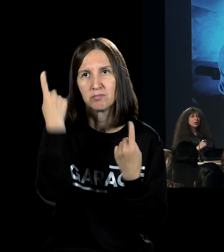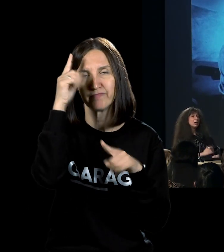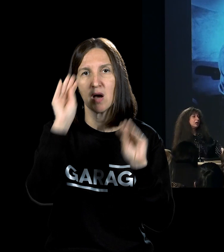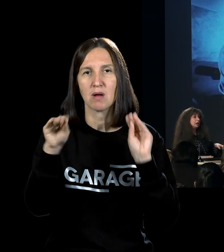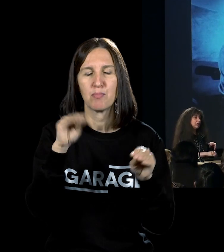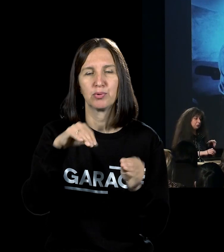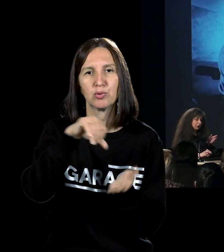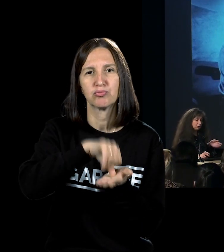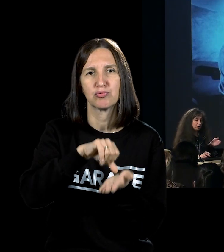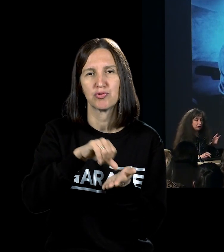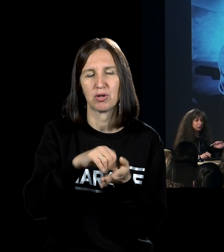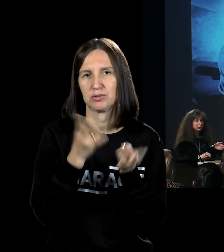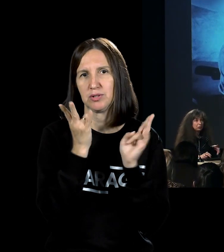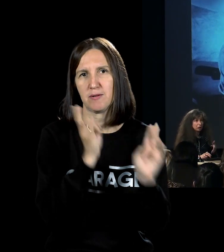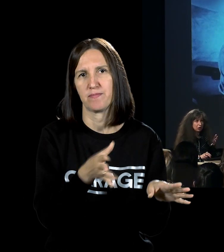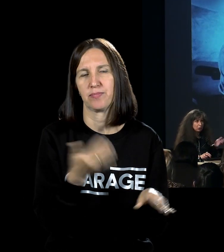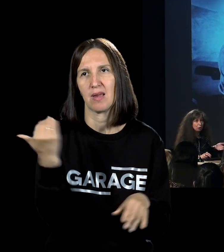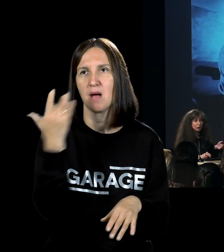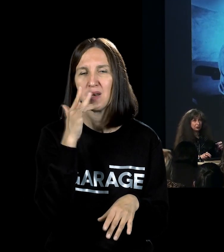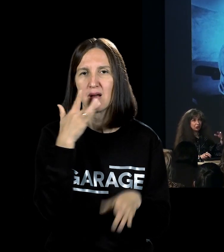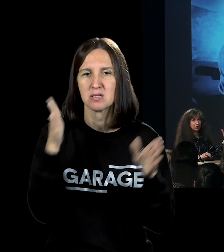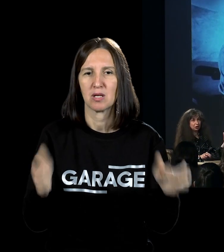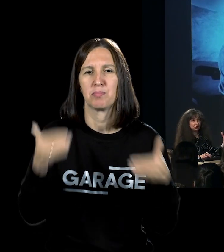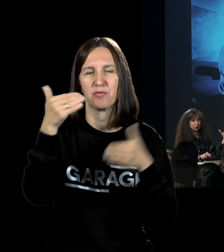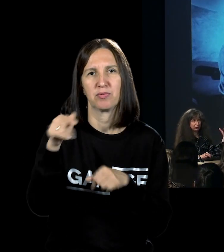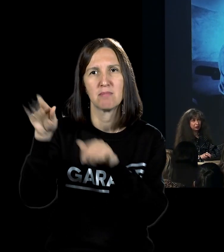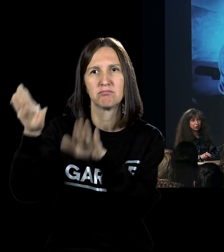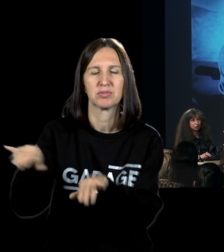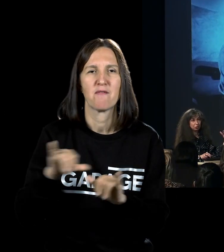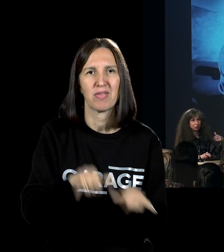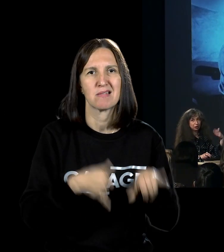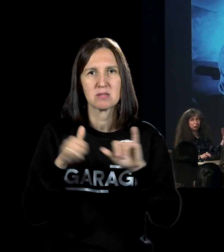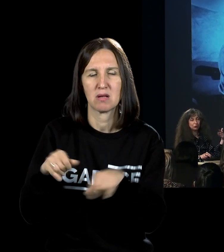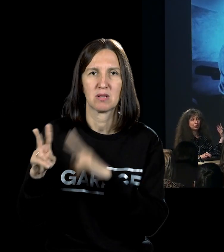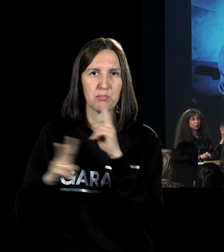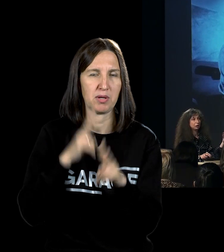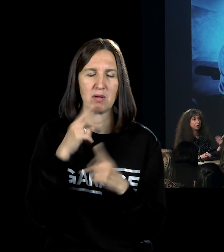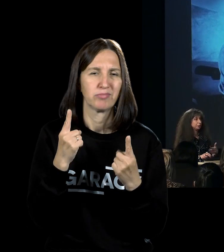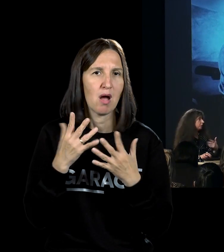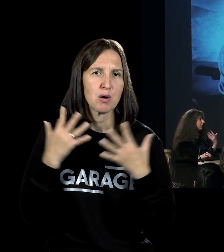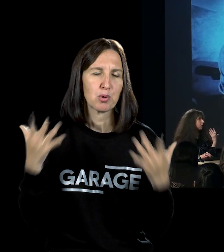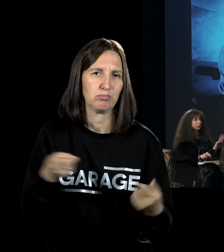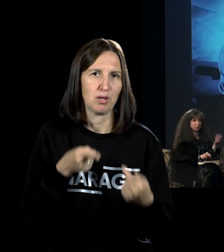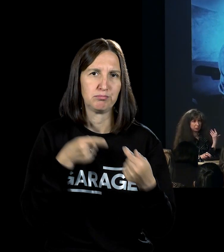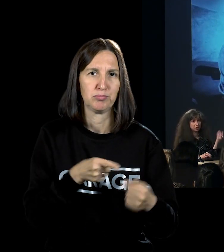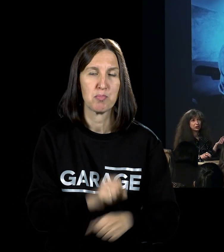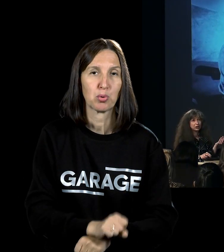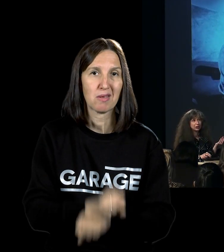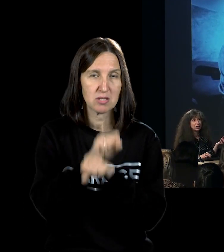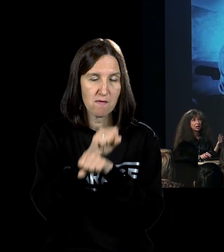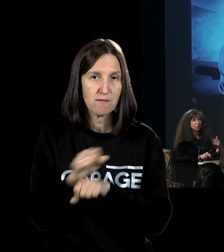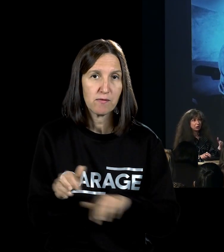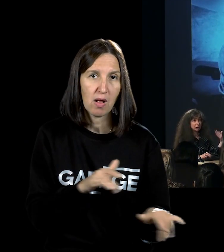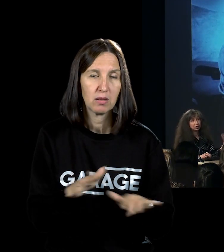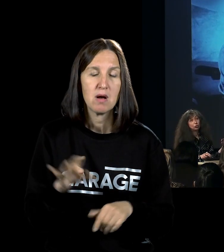волна. И поэтому это огромная, сложнейшая выставка, которая была задумана как